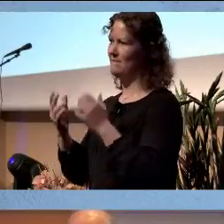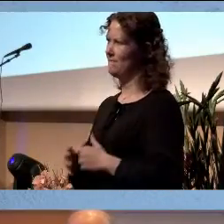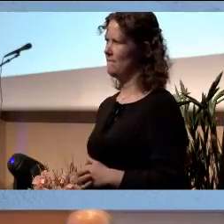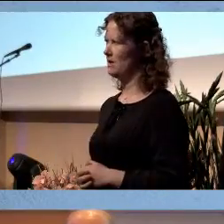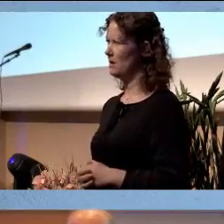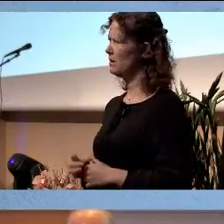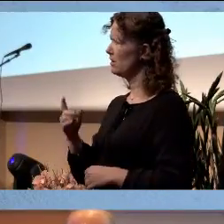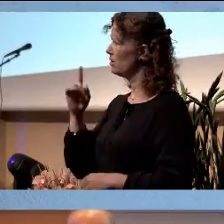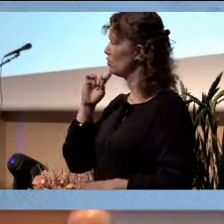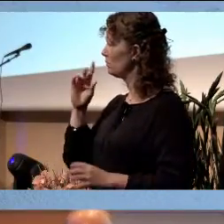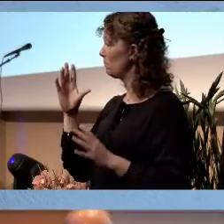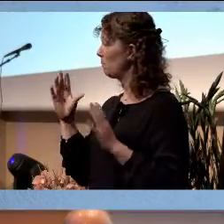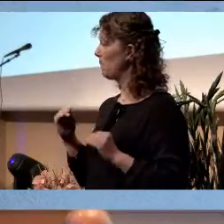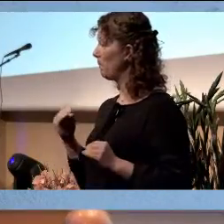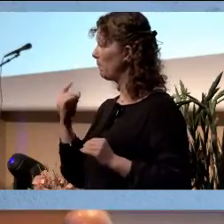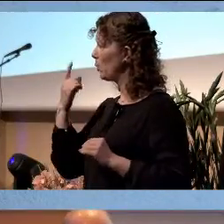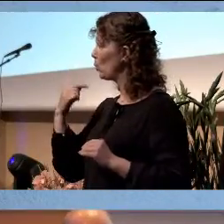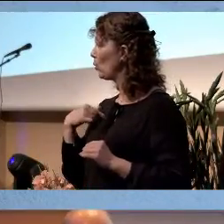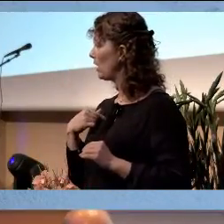Nå tror jeg lyden ble borte.